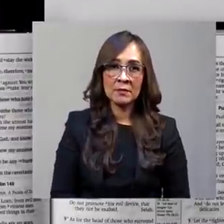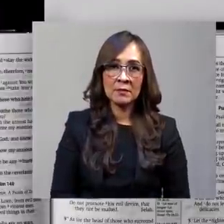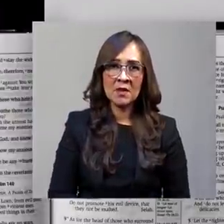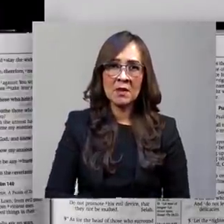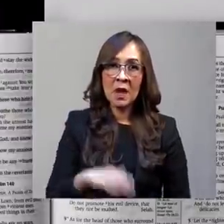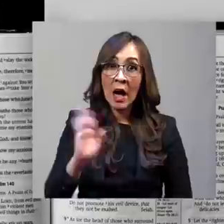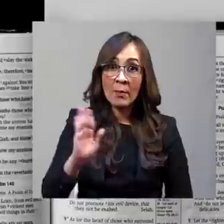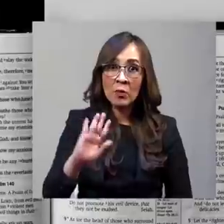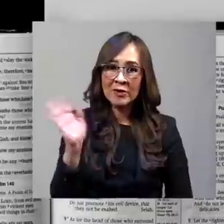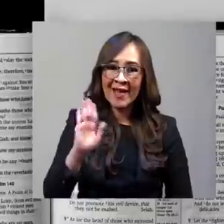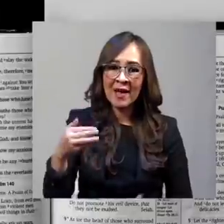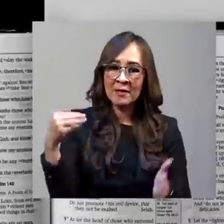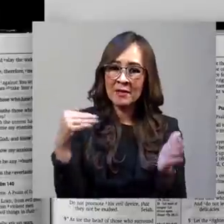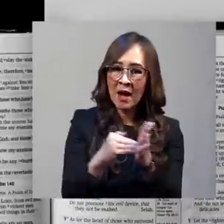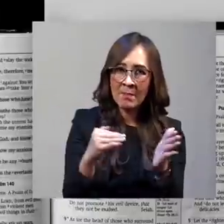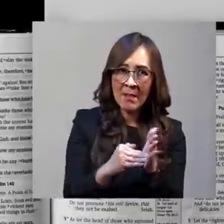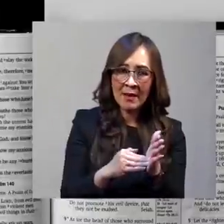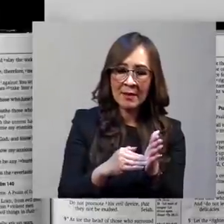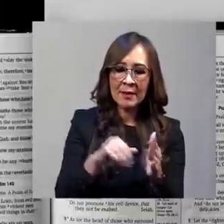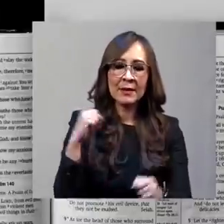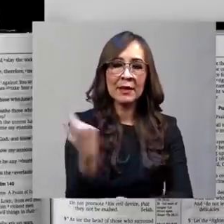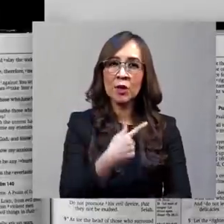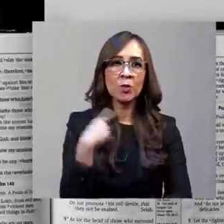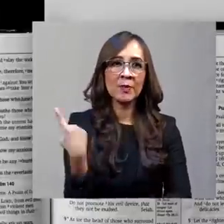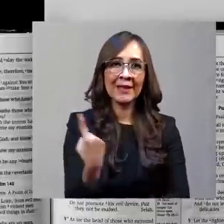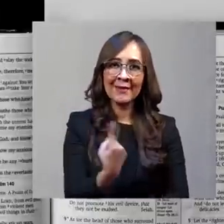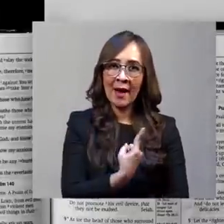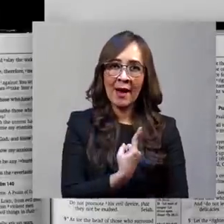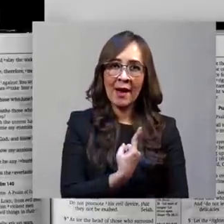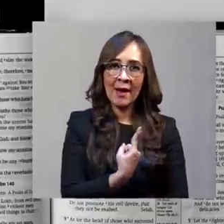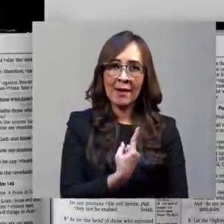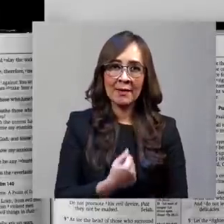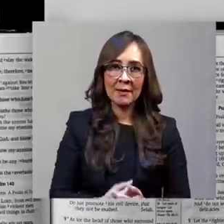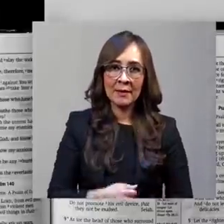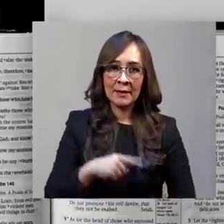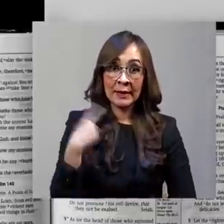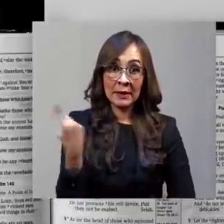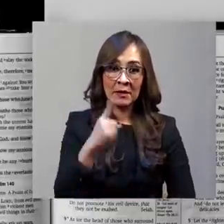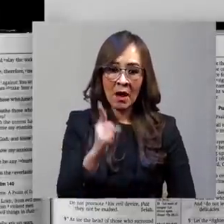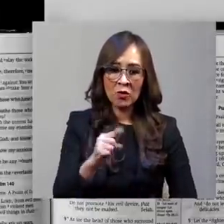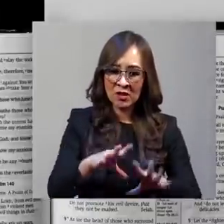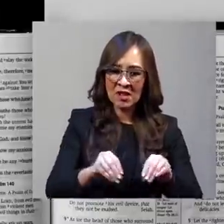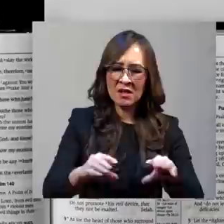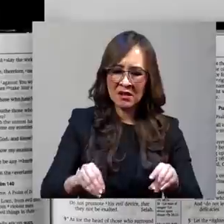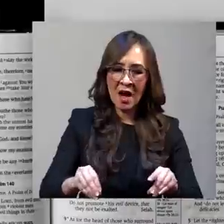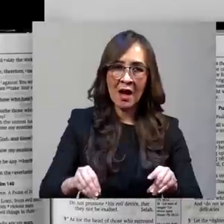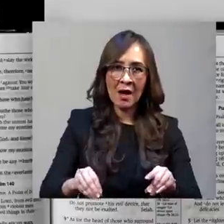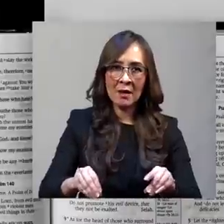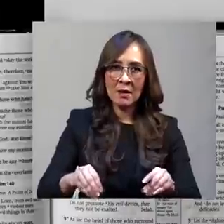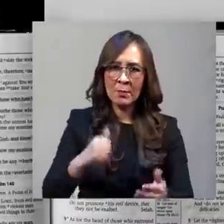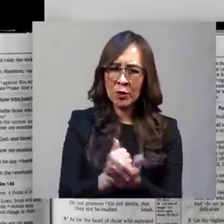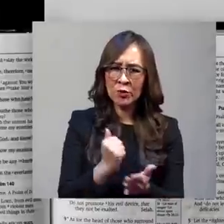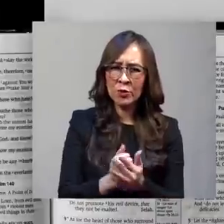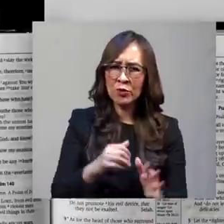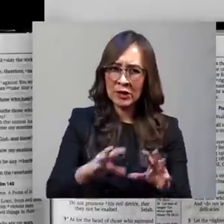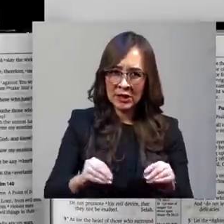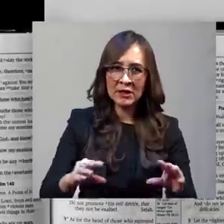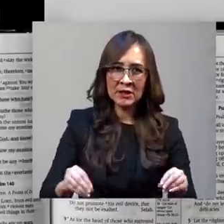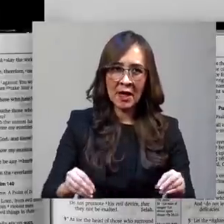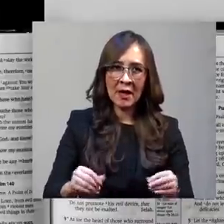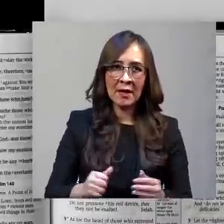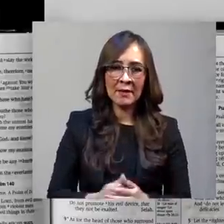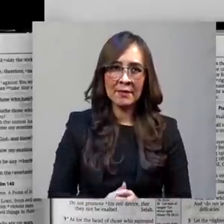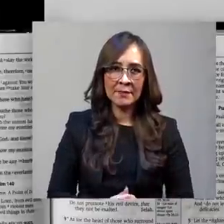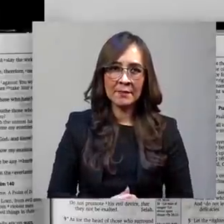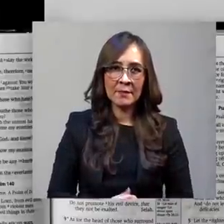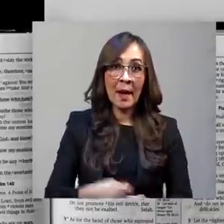untuk melakukan kehendak Tuhan. Dan berjuang untuk melakukan yang terbaik dalam hidup ini. Kita harus bekerja keras. Dengan mengembangkan semua talenta.